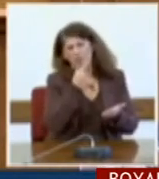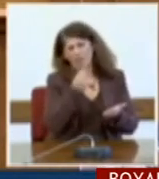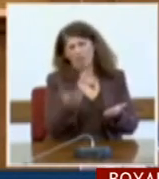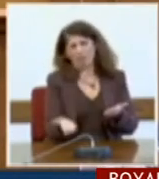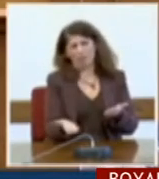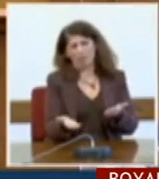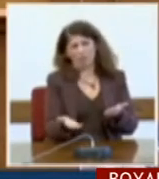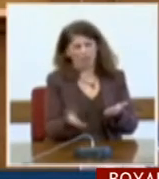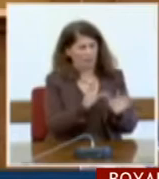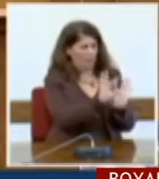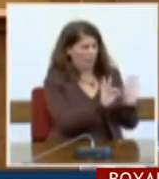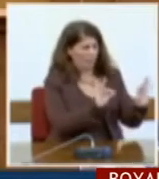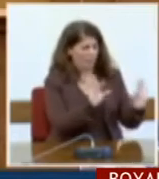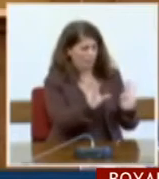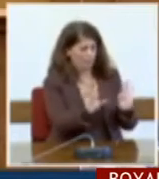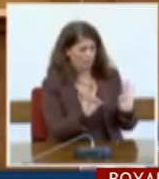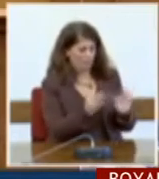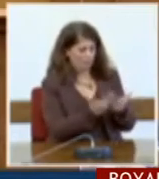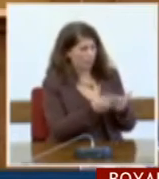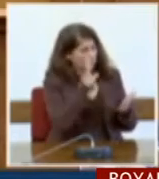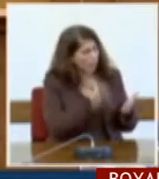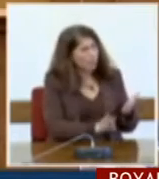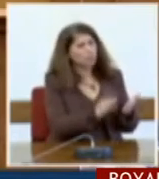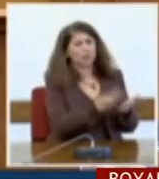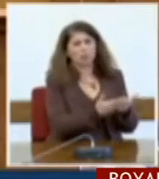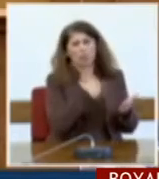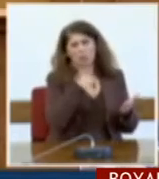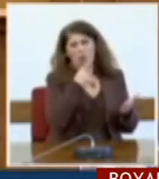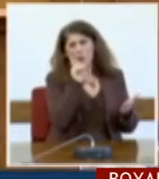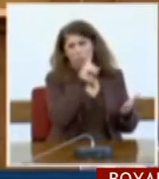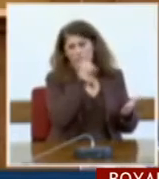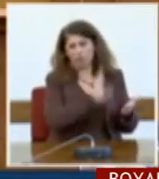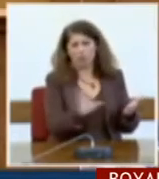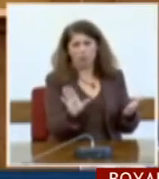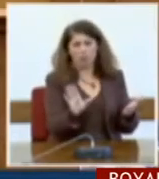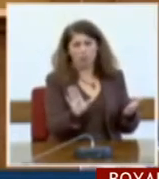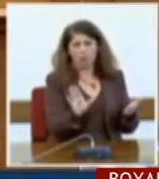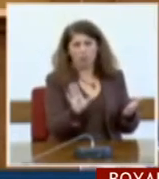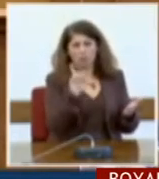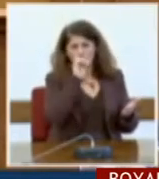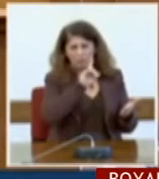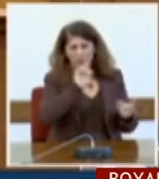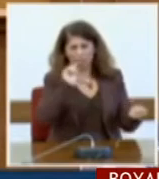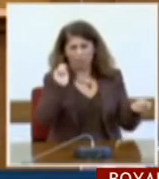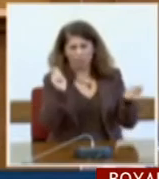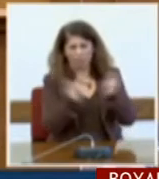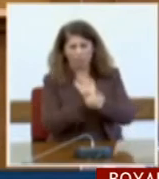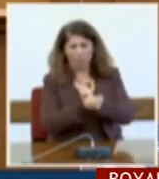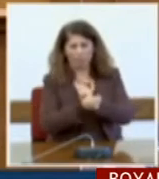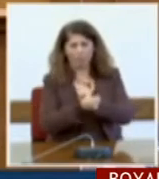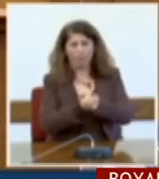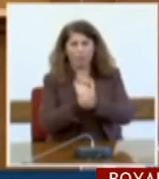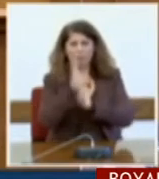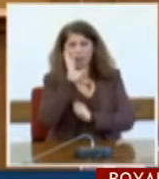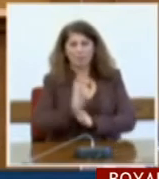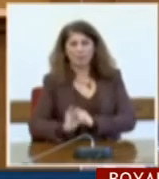παίρνεις επιλεκτικά κάποια στοιχεία, πραγματικά στοιχεία, δεν τα διαψεύδω, προκειμένου να δημιουργήσει μια πλαστή πραγματικότητα.